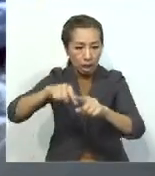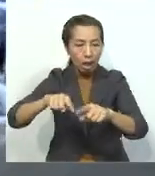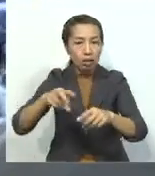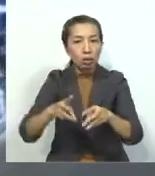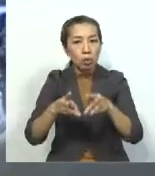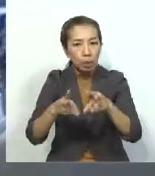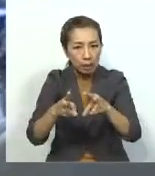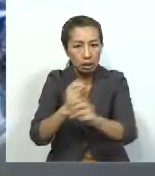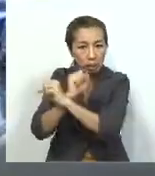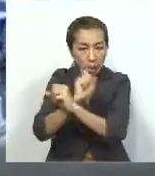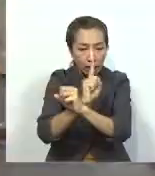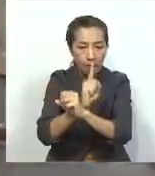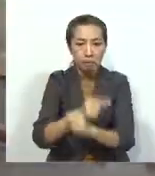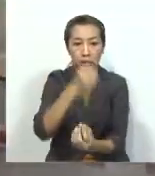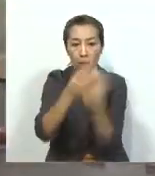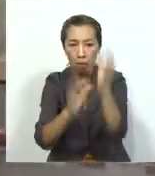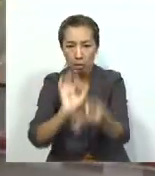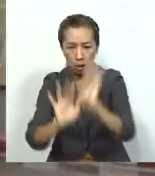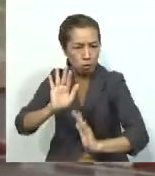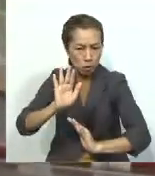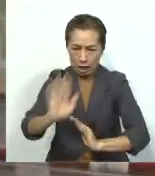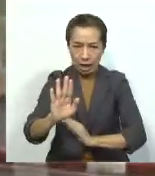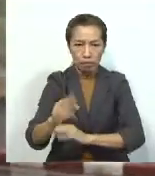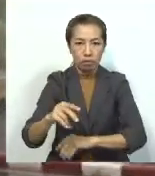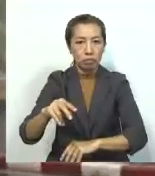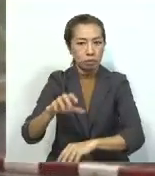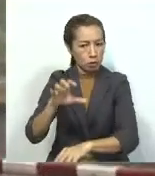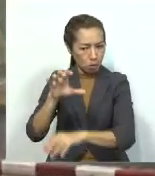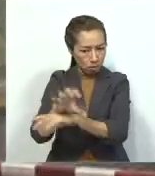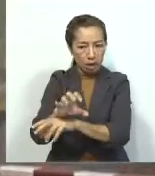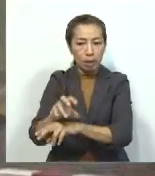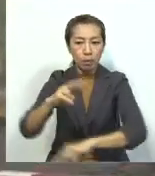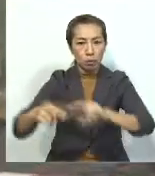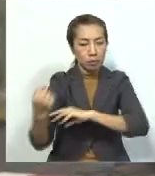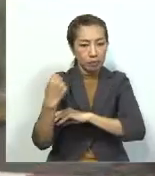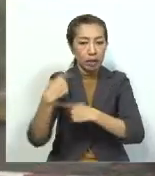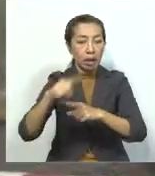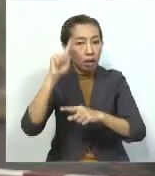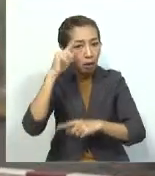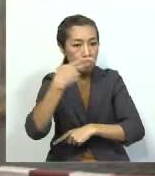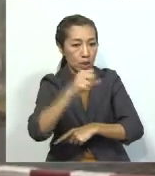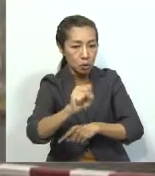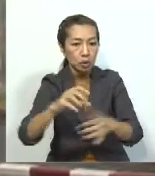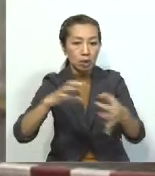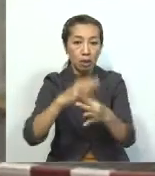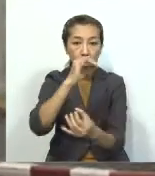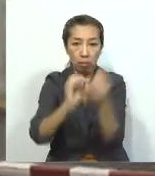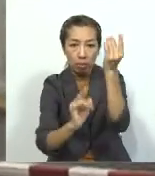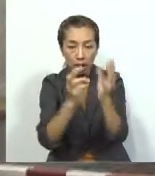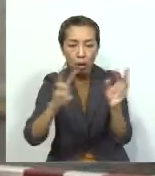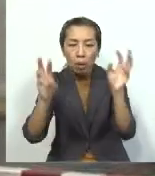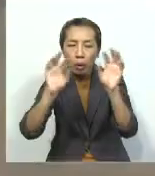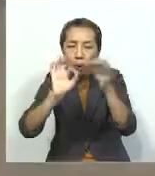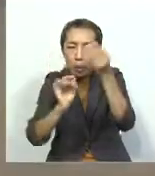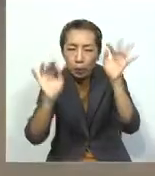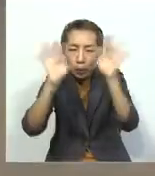ช้มาตรการห้ามเผาอย่างเข้มข้นขณะเดียวกันค่ะจัดให้มีหลักสูตรท้องถิ่นด้านหมอกควันไฟป่ามาบรรจุในเรื่องของการศึกษ